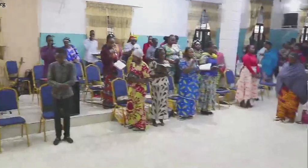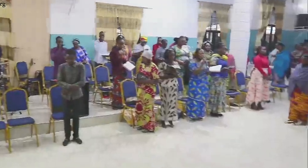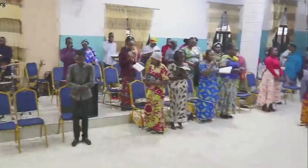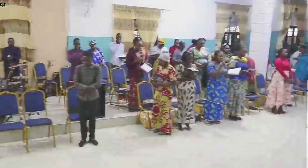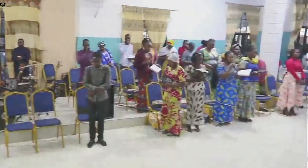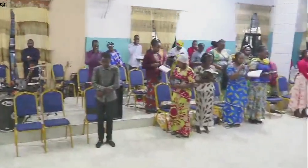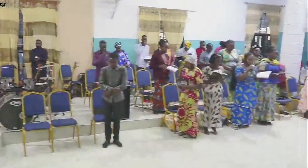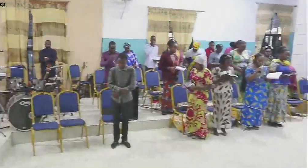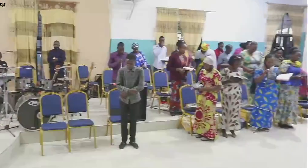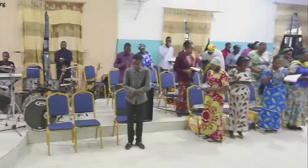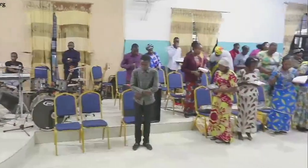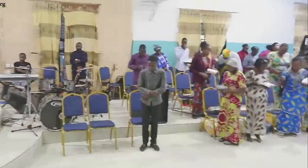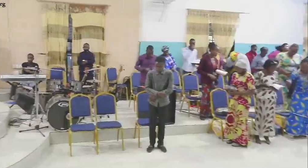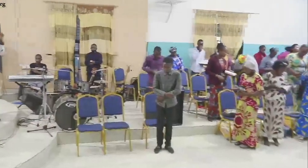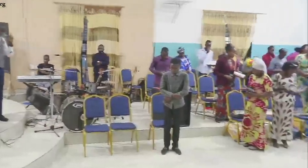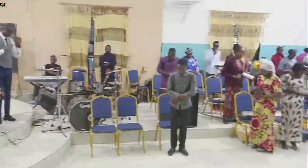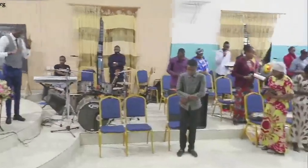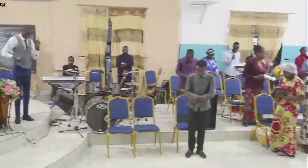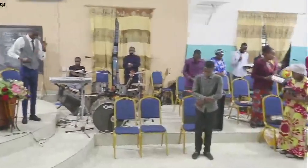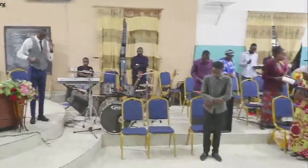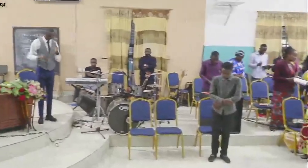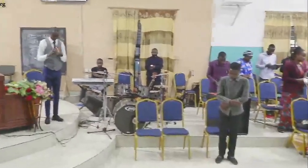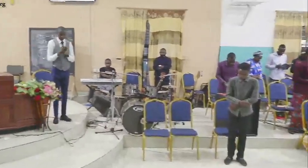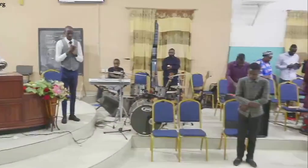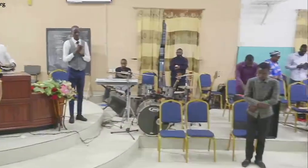Chacun va prier.